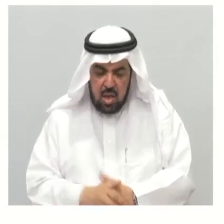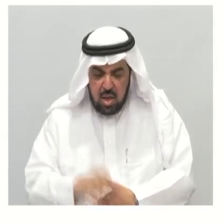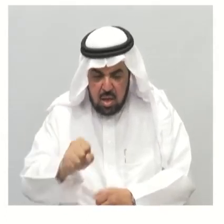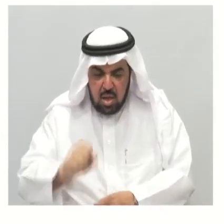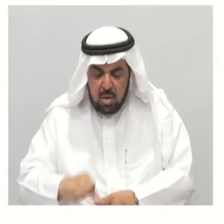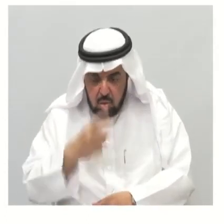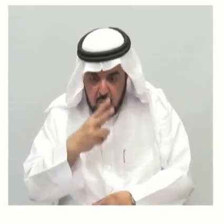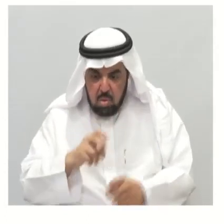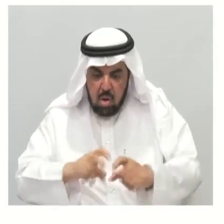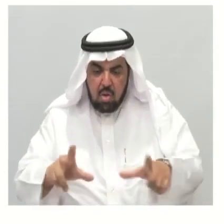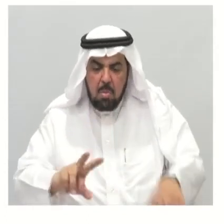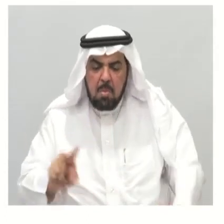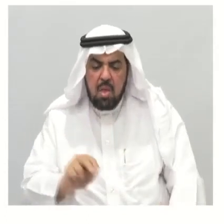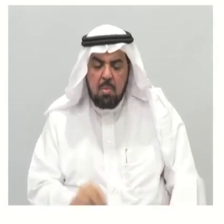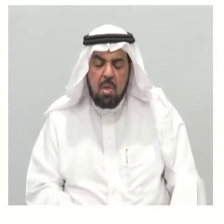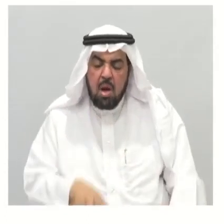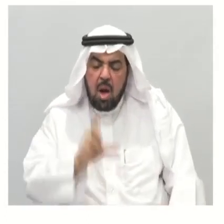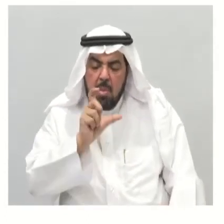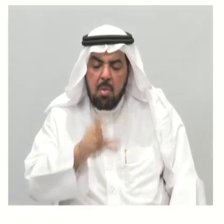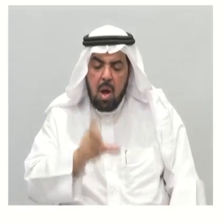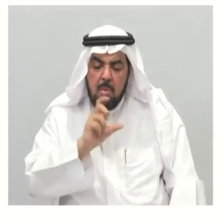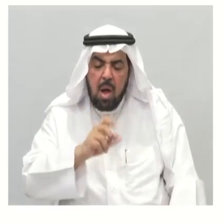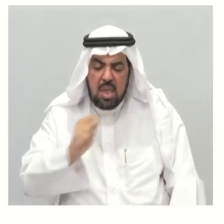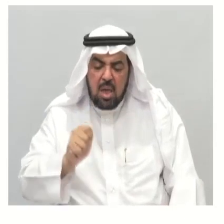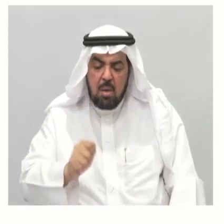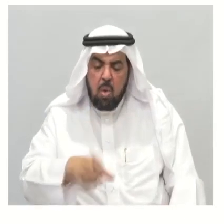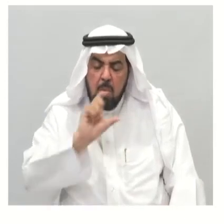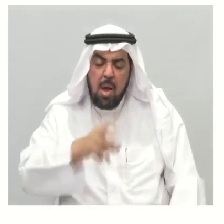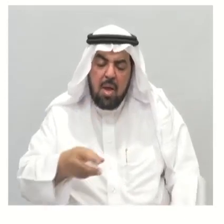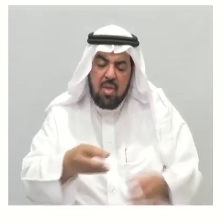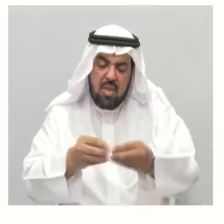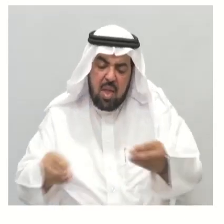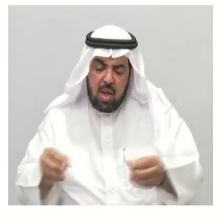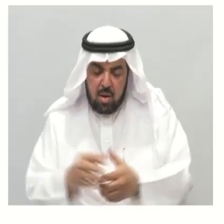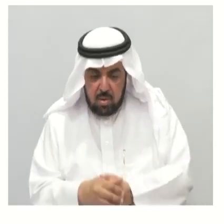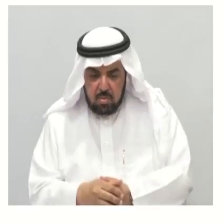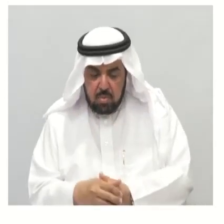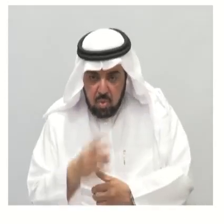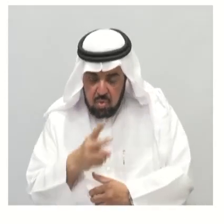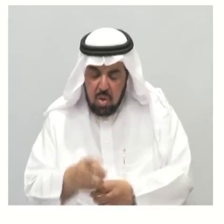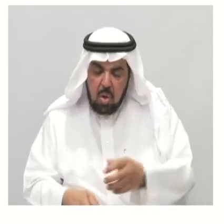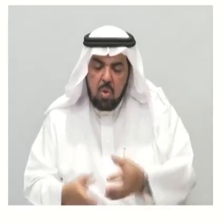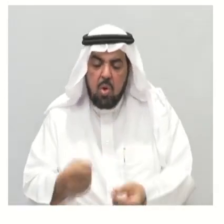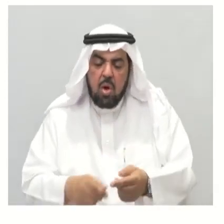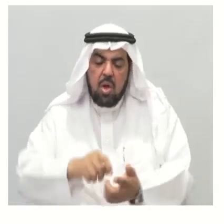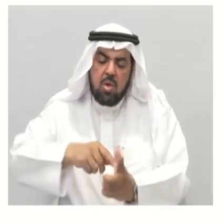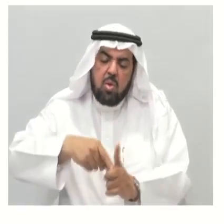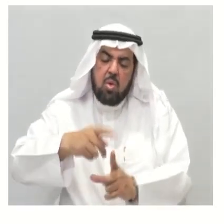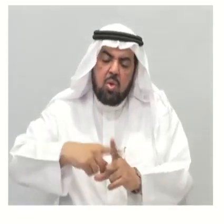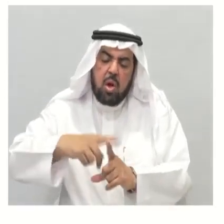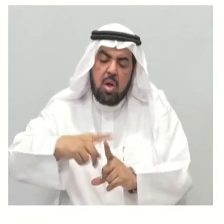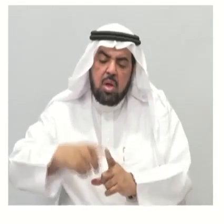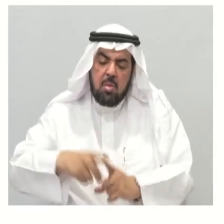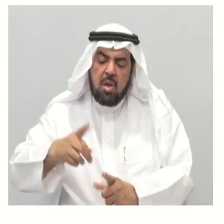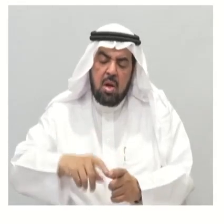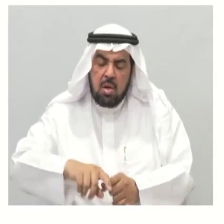فقط ملاحظتها، مثل الماء الصلب والماء السائل، إذن ألاحظها أو أقيسها، مثل طول القلم، دون